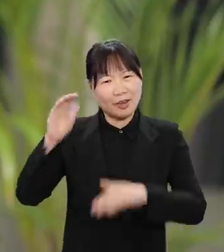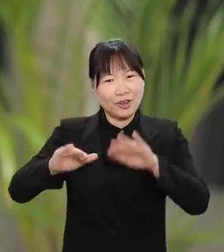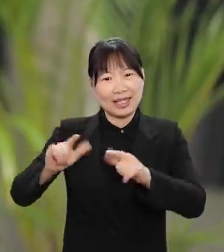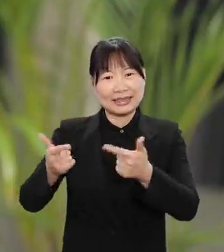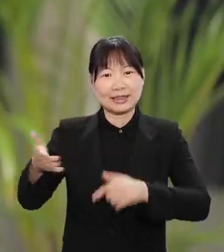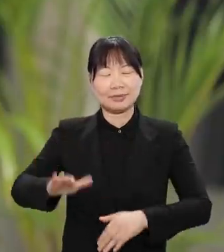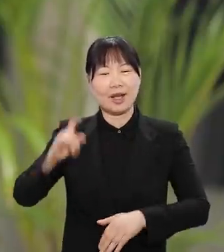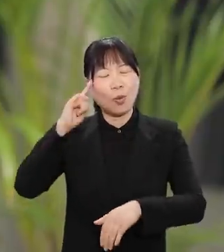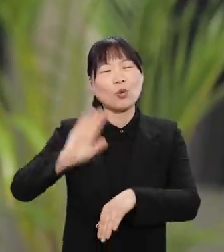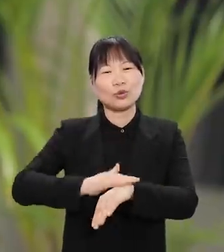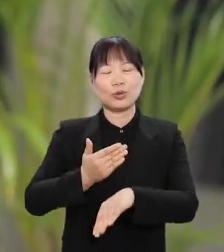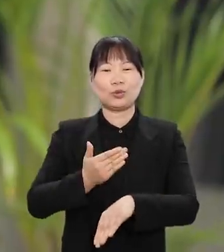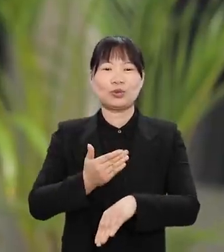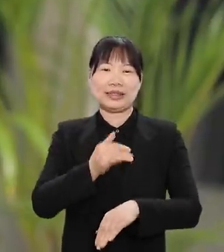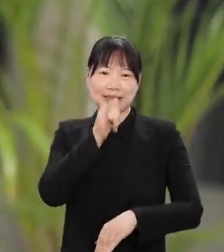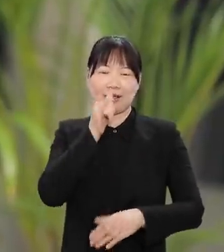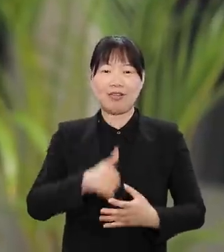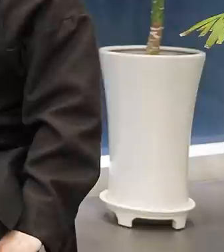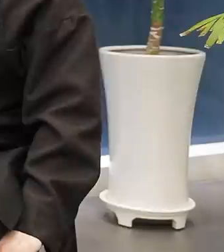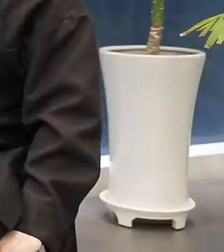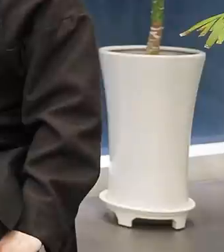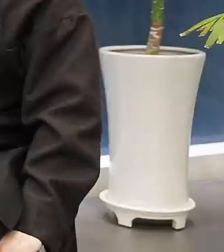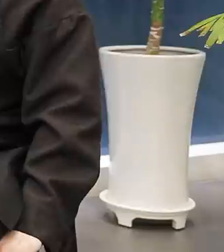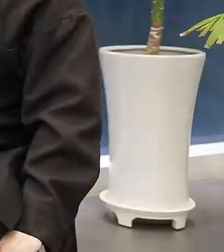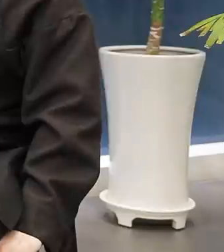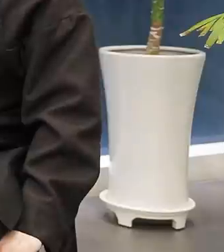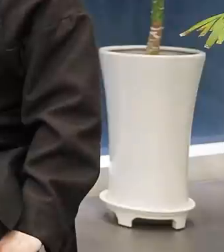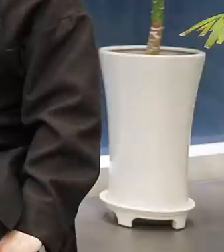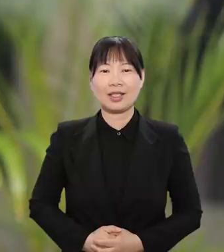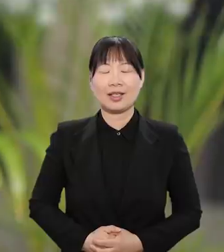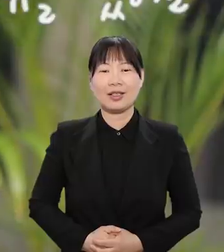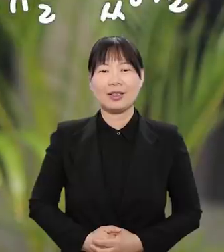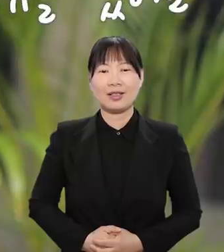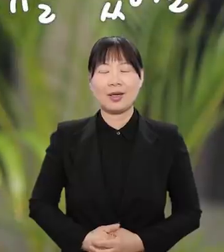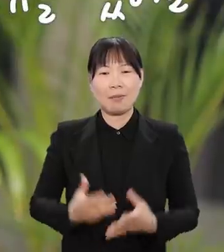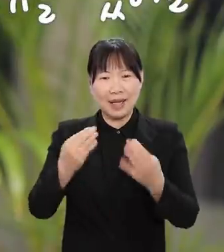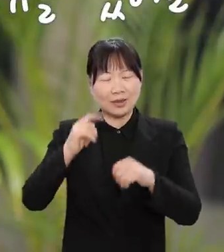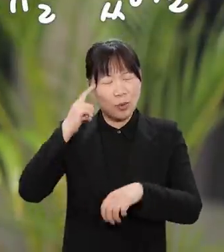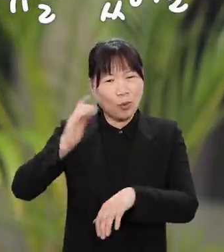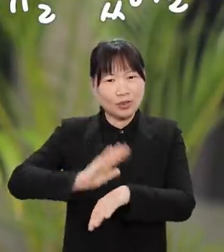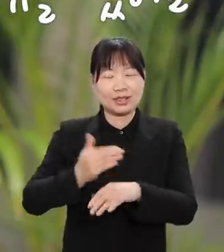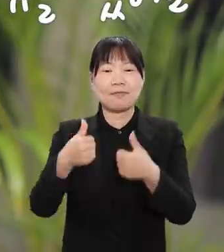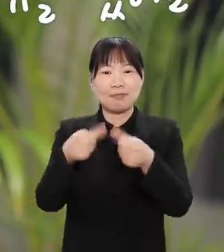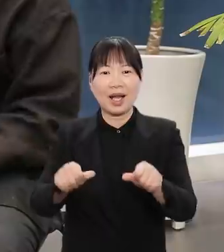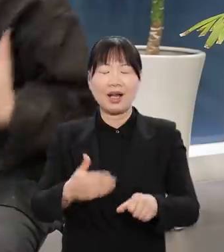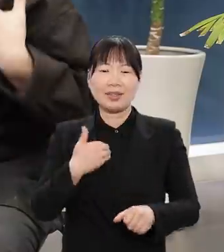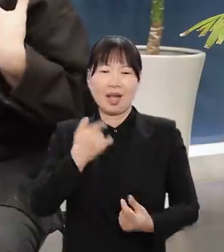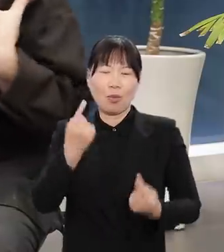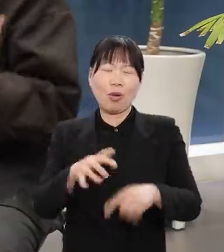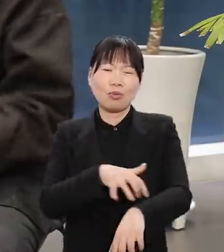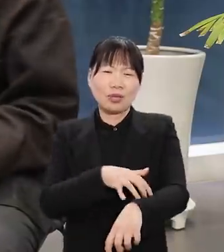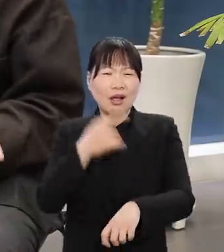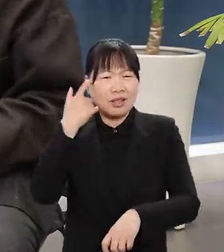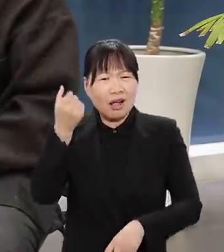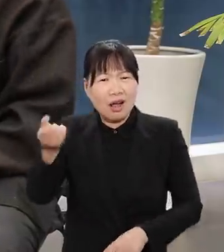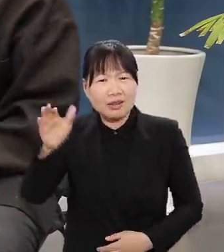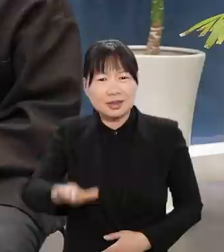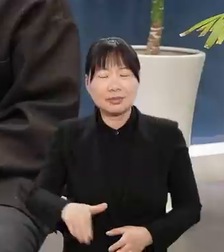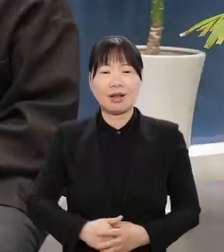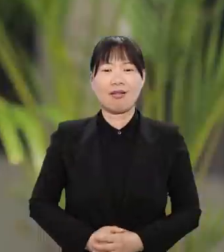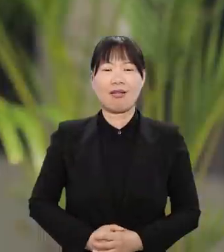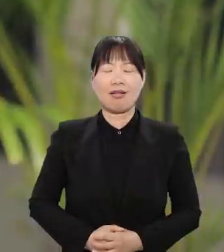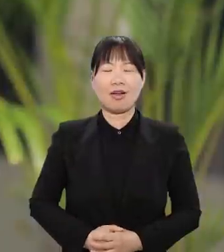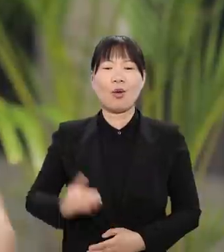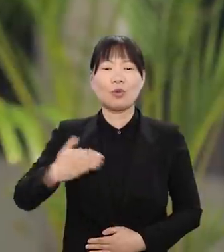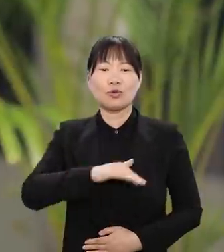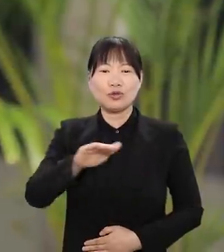편견은 아니나 오류가 좀 있었다. 일단 많은 오류를 좀 깼어요. 나보다 불편할 것이다라고